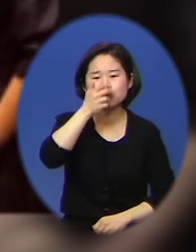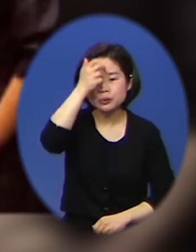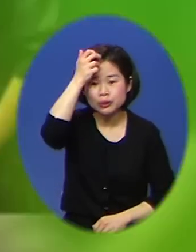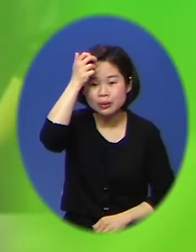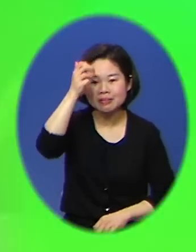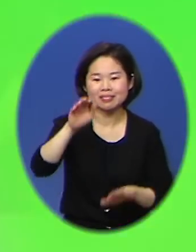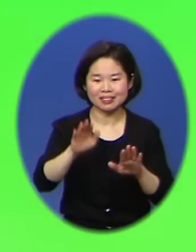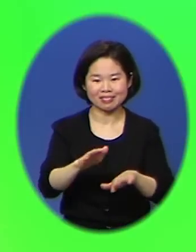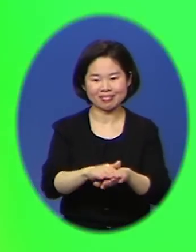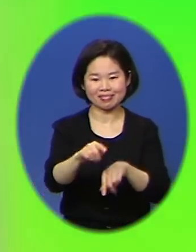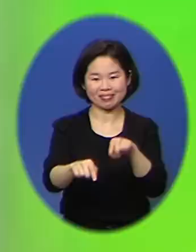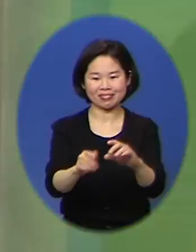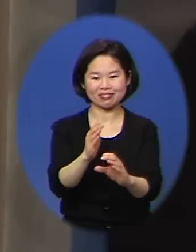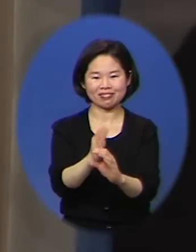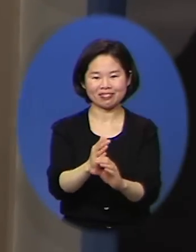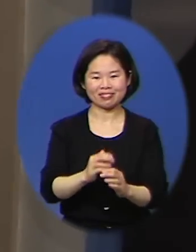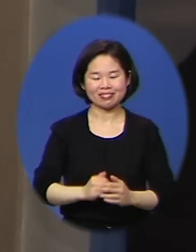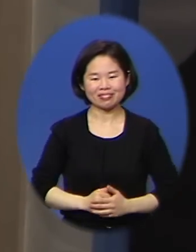있다.